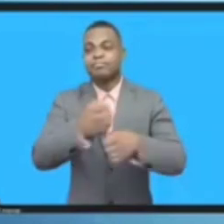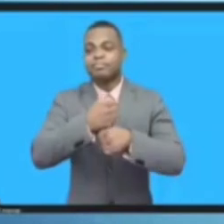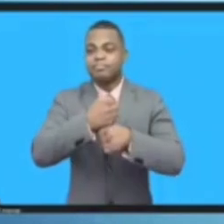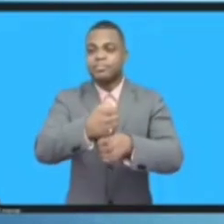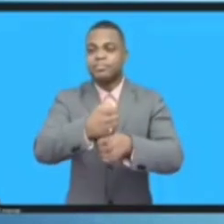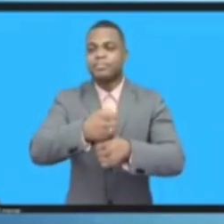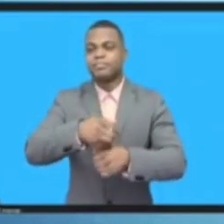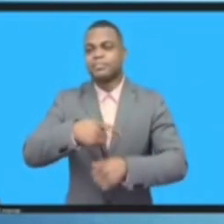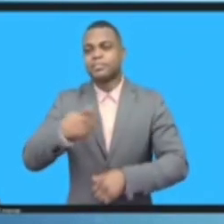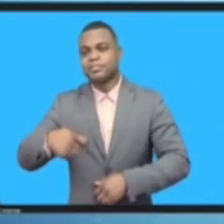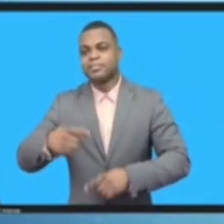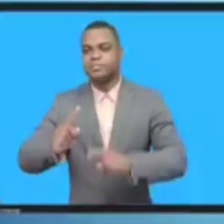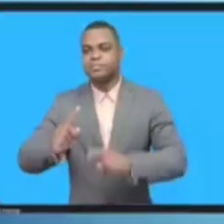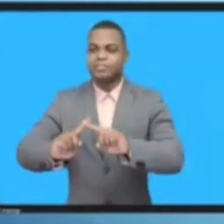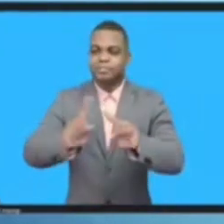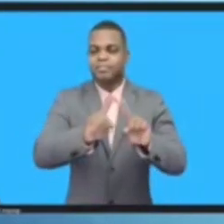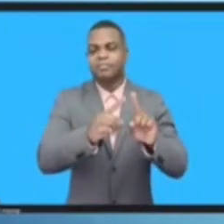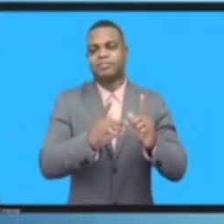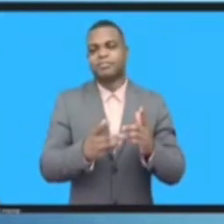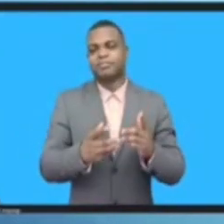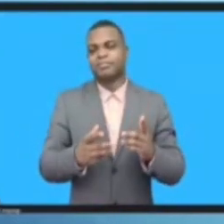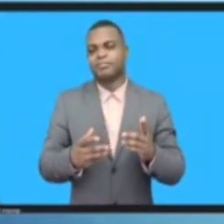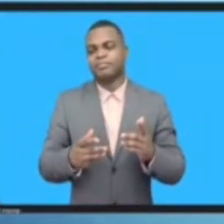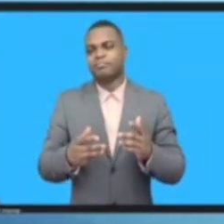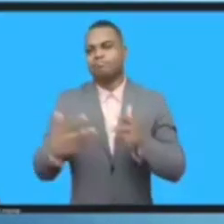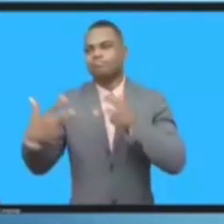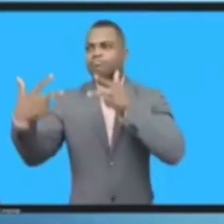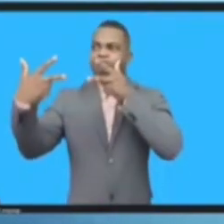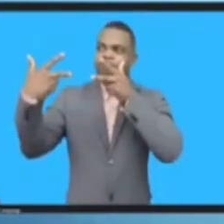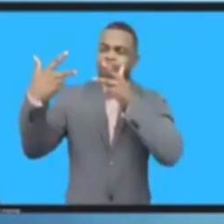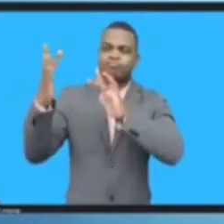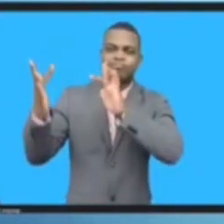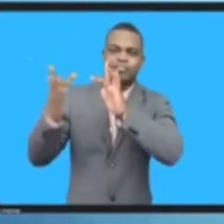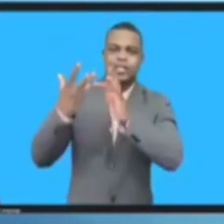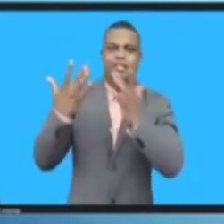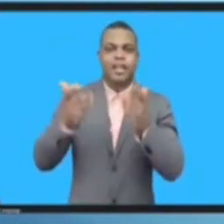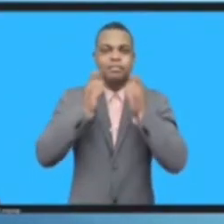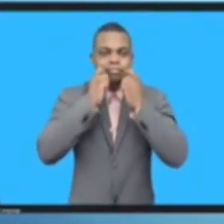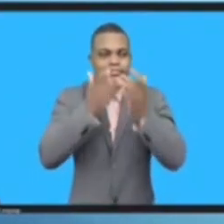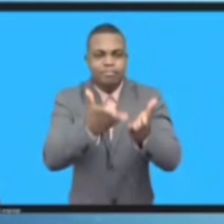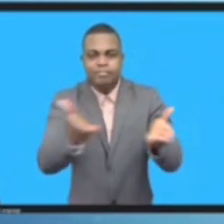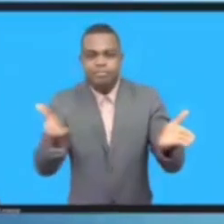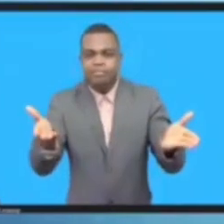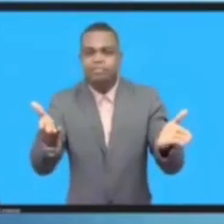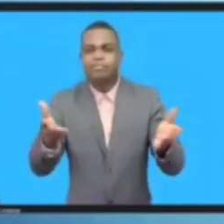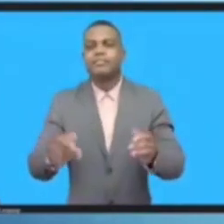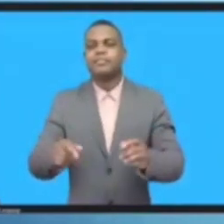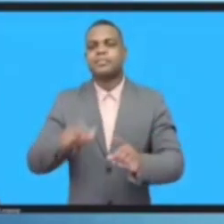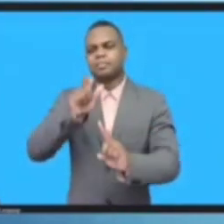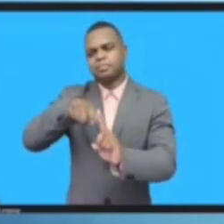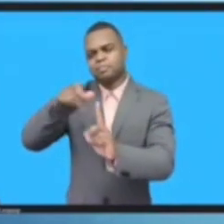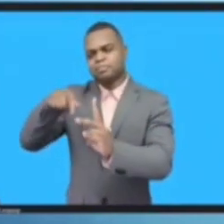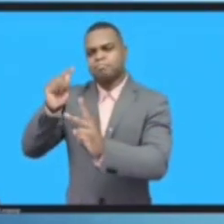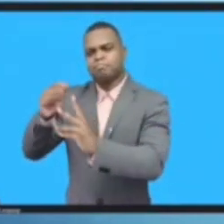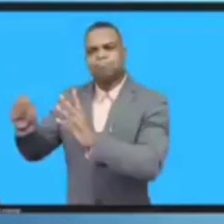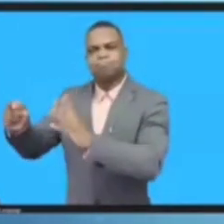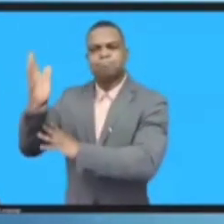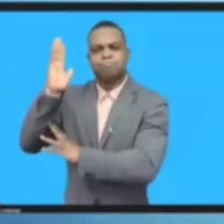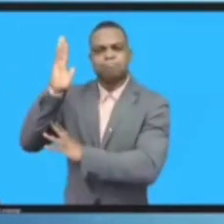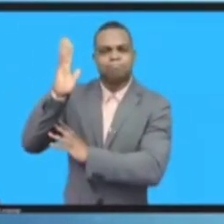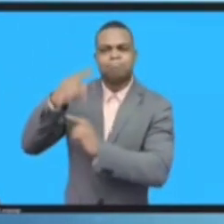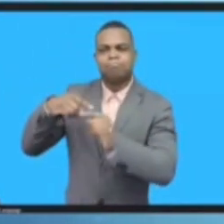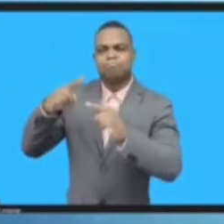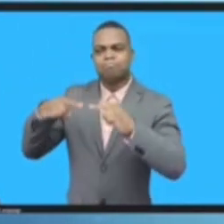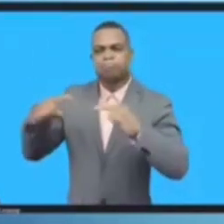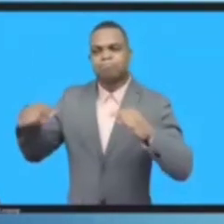la République fédérale démocratique d'Éthiopie, exprimer ma reconnaissance au secrétariat du